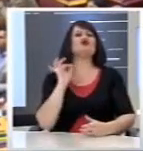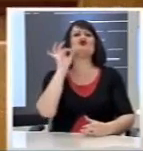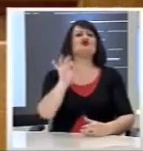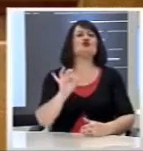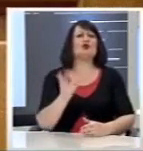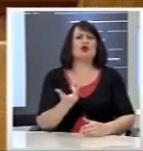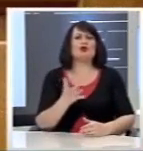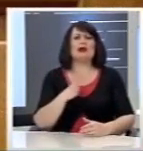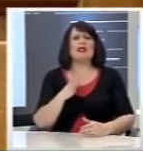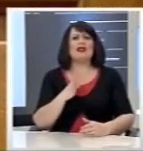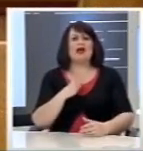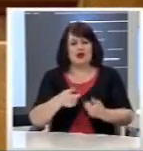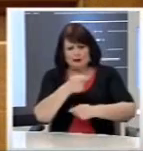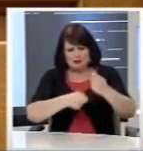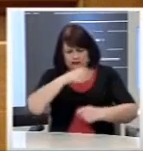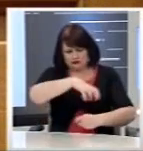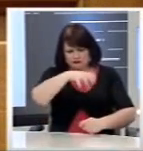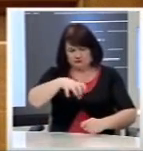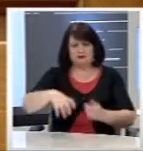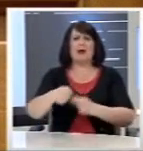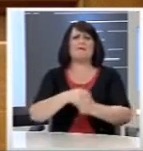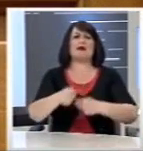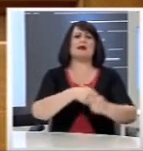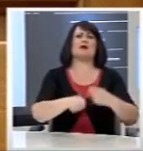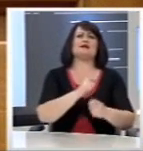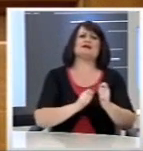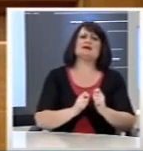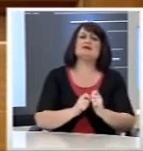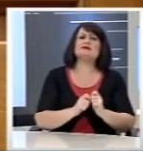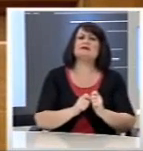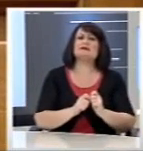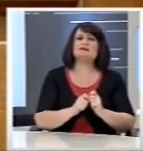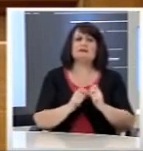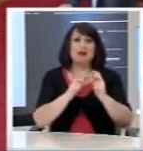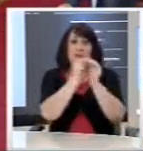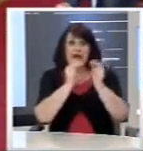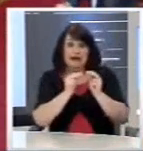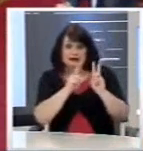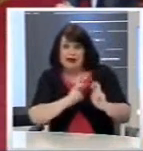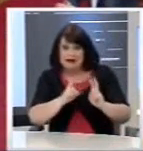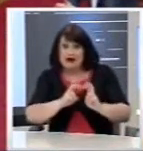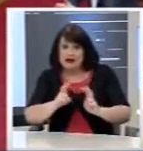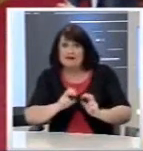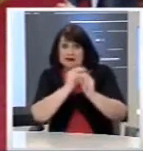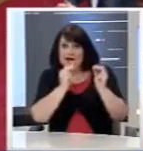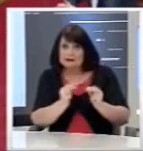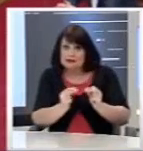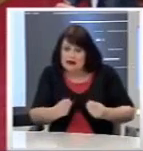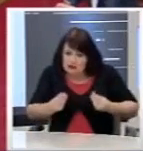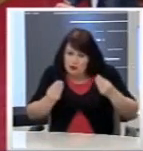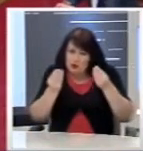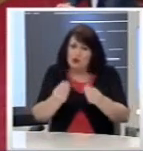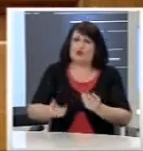δημιουργία start-ups επιχειρήσεων και την αξιοποίηση του ερευνητικού αποτελέσματος και τη στήριξη της καινοτόμου